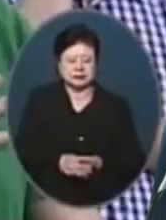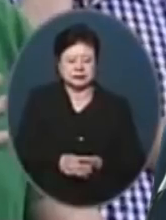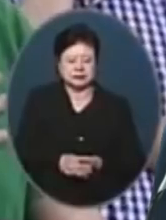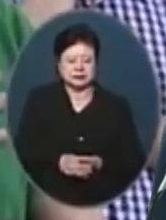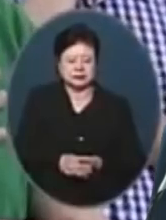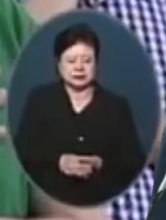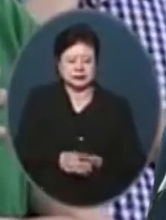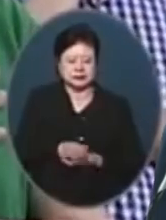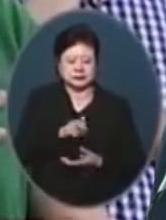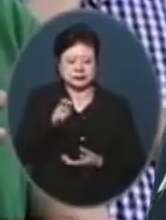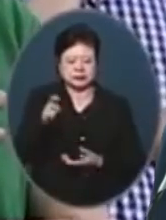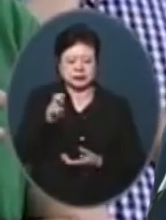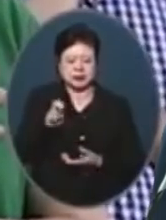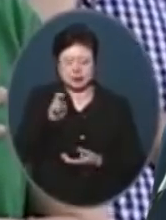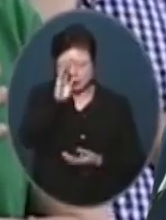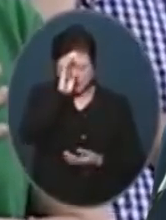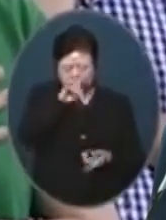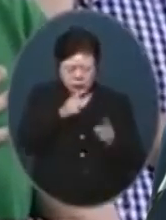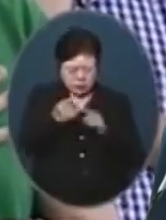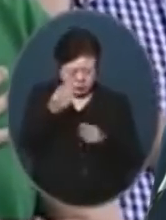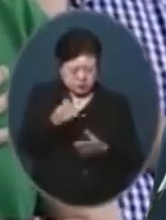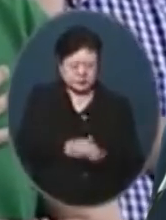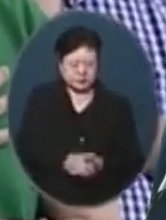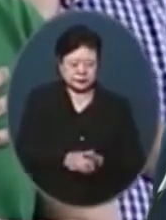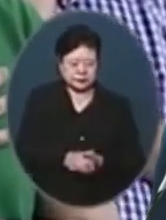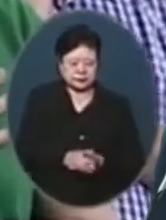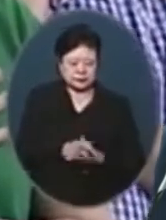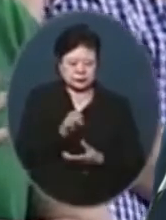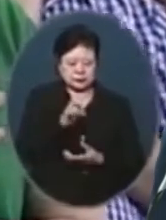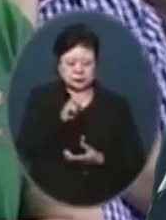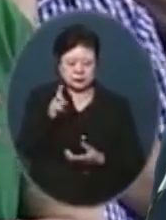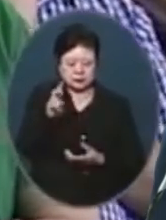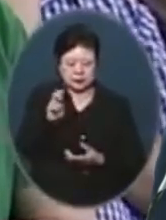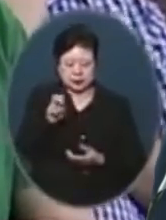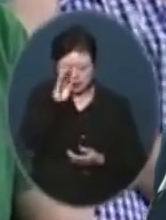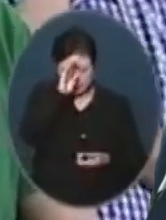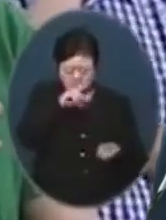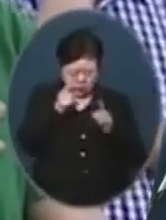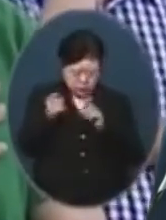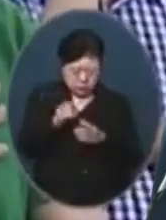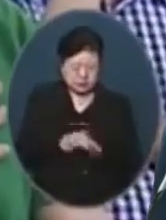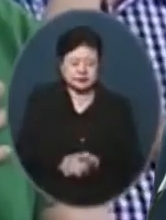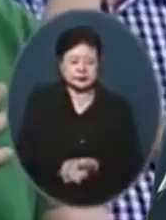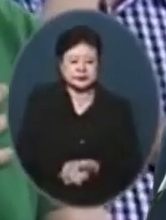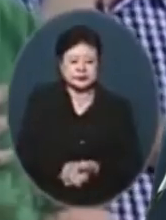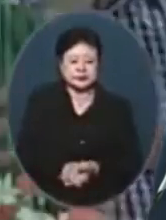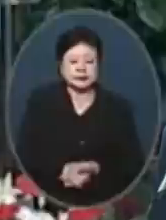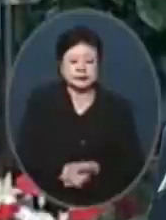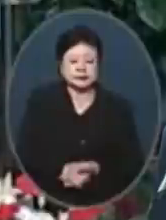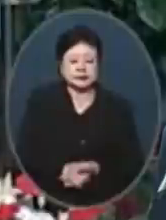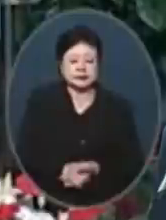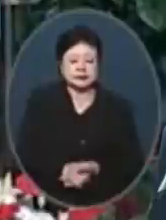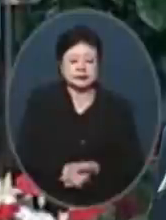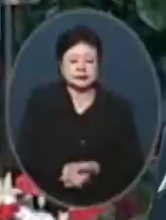암으로 고생하는 사람, 무슨 암인지 암으로 고생하는 사람을 주님께서 고쳐주셨습니다.